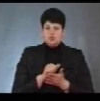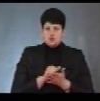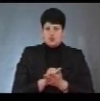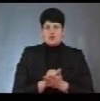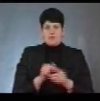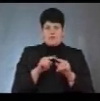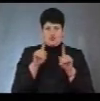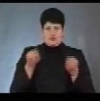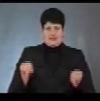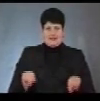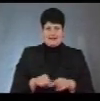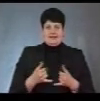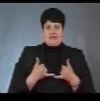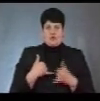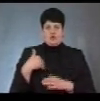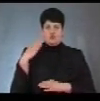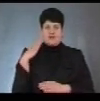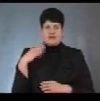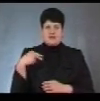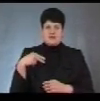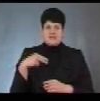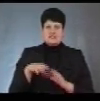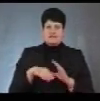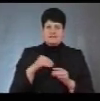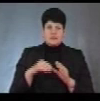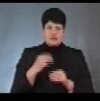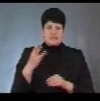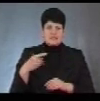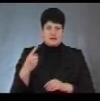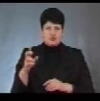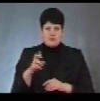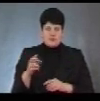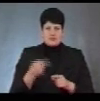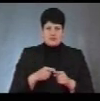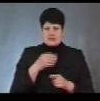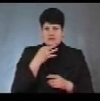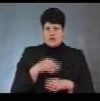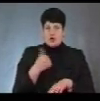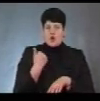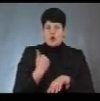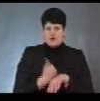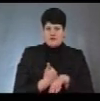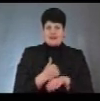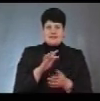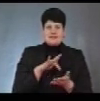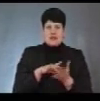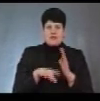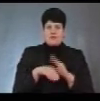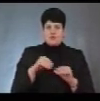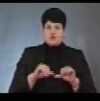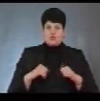президента України 31 березня. Про це розповіла голова Центральної виборчої комісії Тетяна Сліпачук. Сьогодні йде